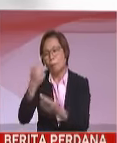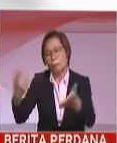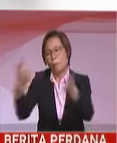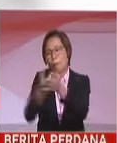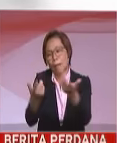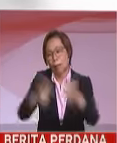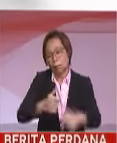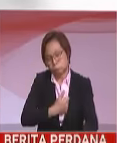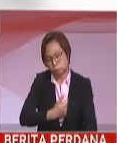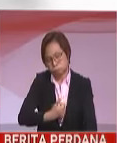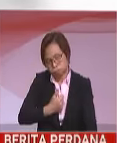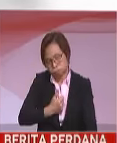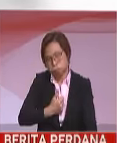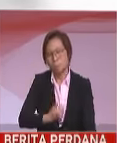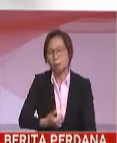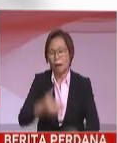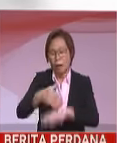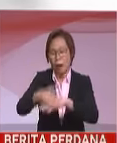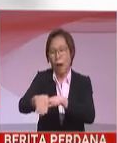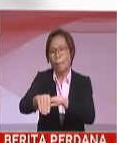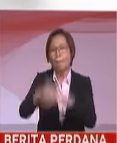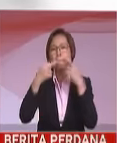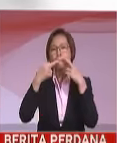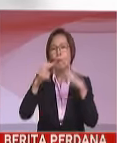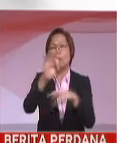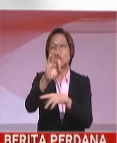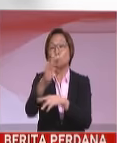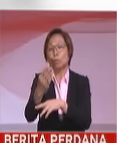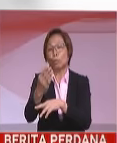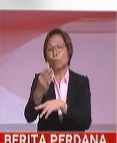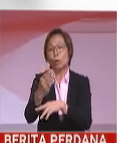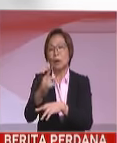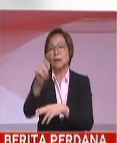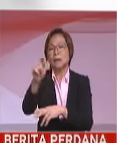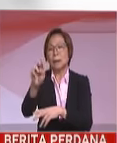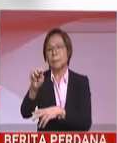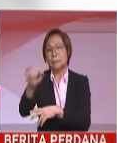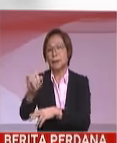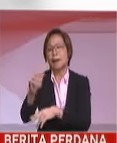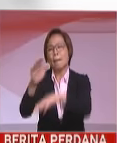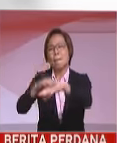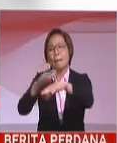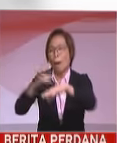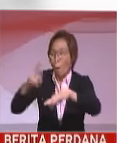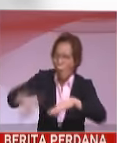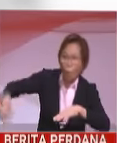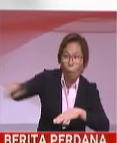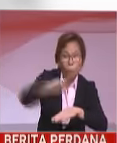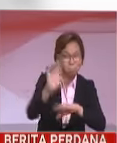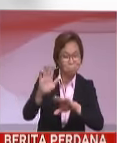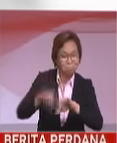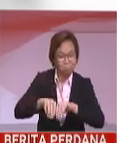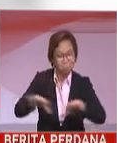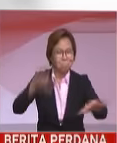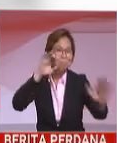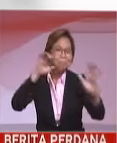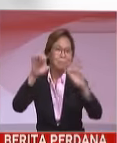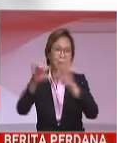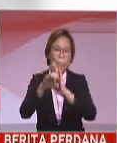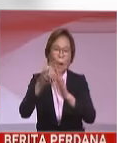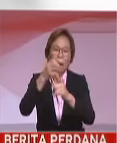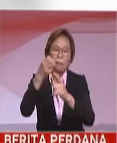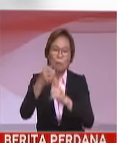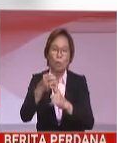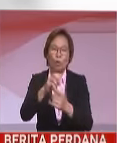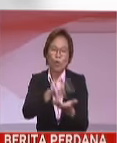berlaku. Menerusi hantaran di laman rasmi Facebook, Tunku Ismail menyeru orang ramai tidak menyebarkan gambar-gambar